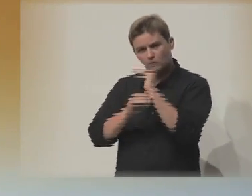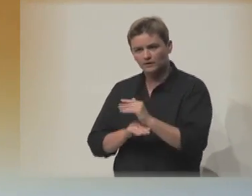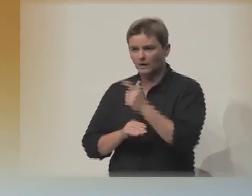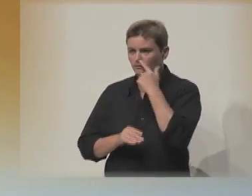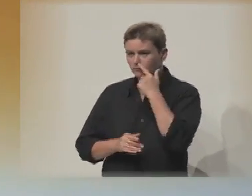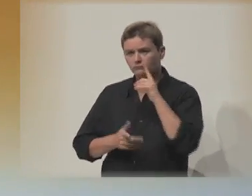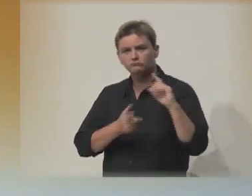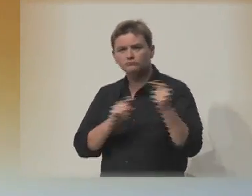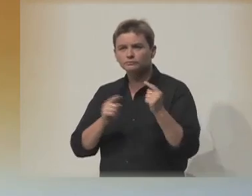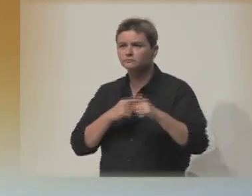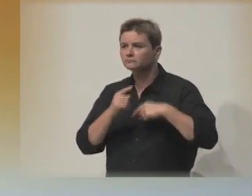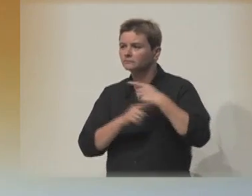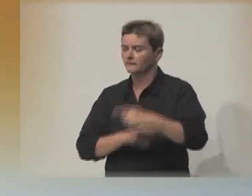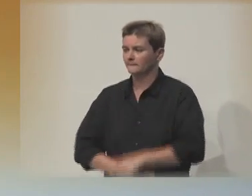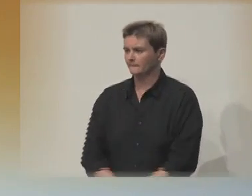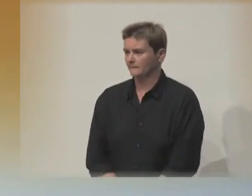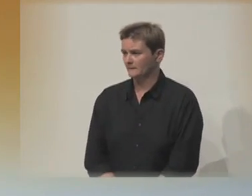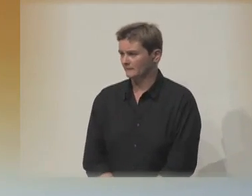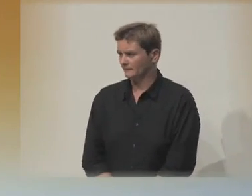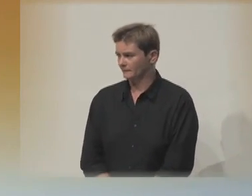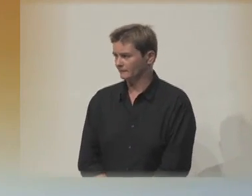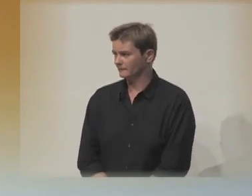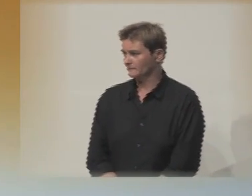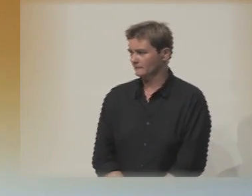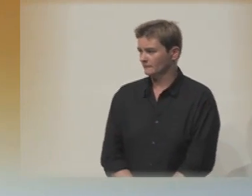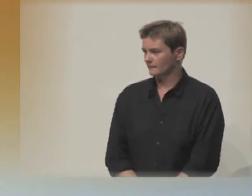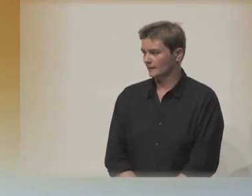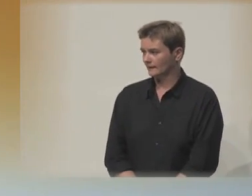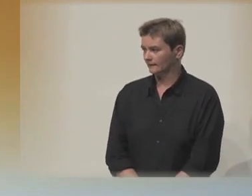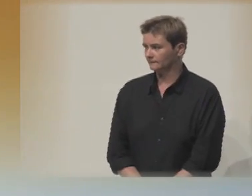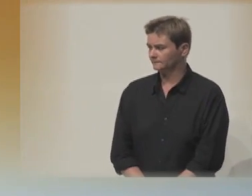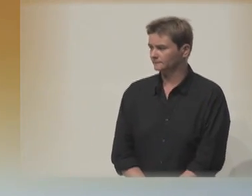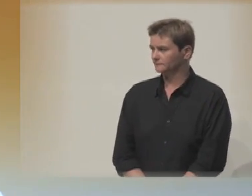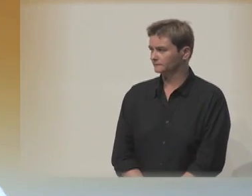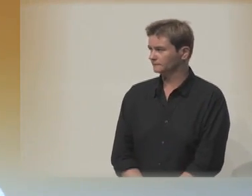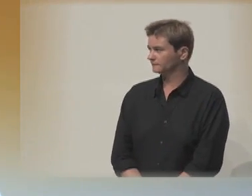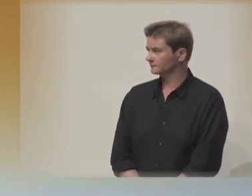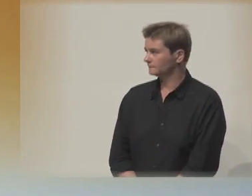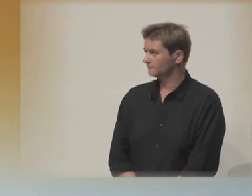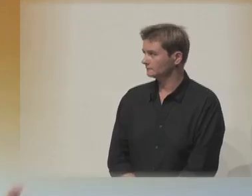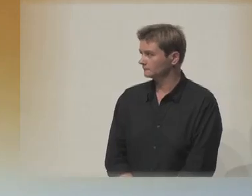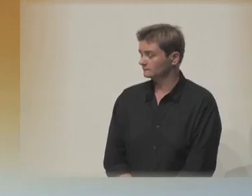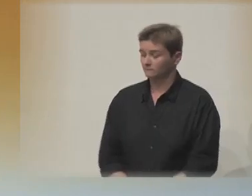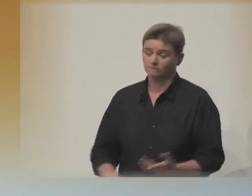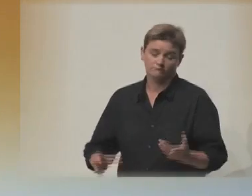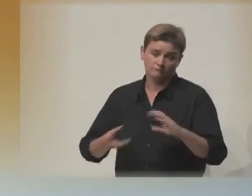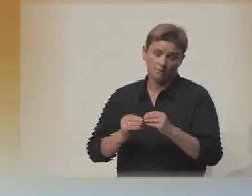politique national. problèmes